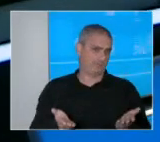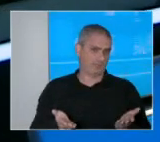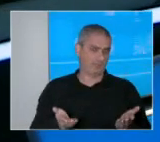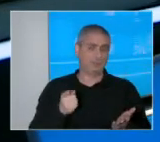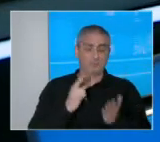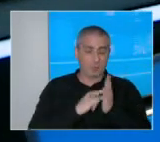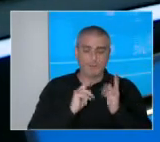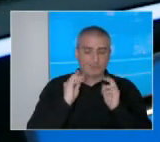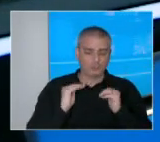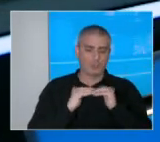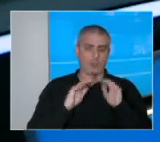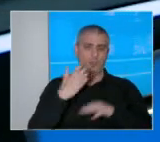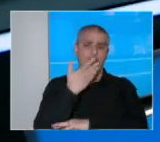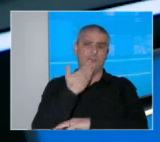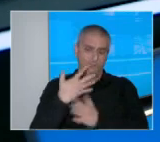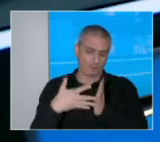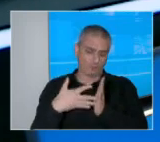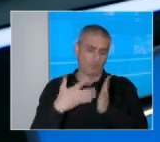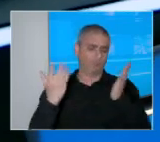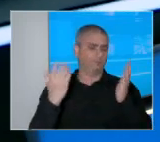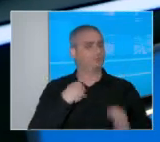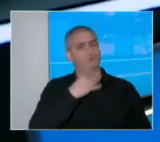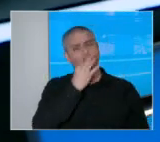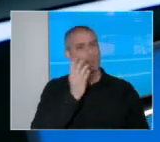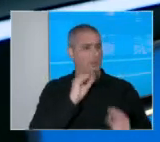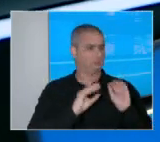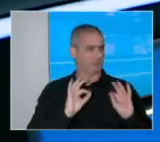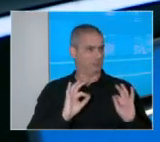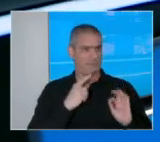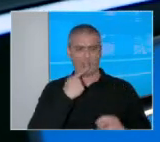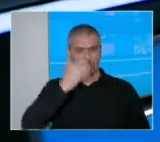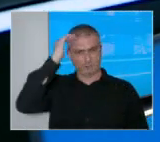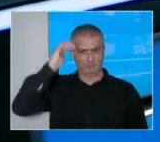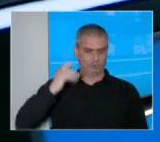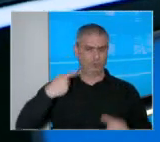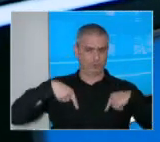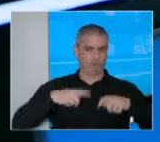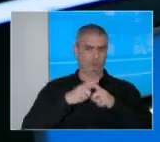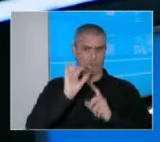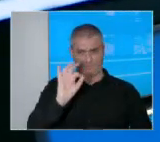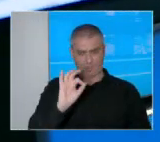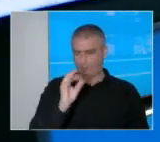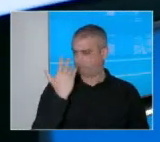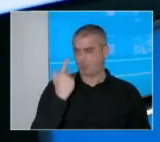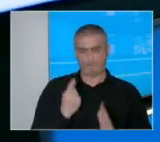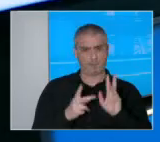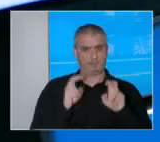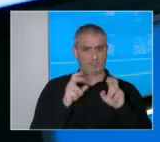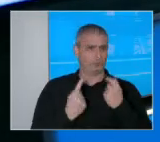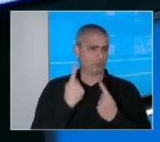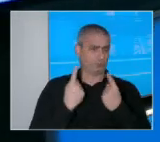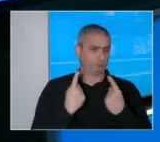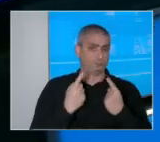מחוקקים, כי זה מה שנכון למדינת ישראל, ובודקים. אוקיי, אני רוצה לשאול אותך שאלה פרקטית. אמר סמוטריץ', יושב-ראש מפלגתך, בכמה וכמה